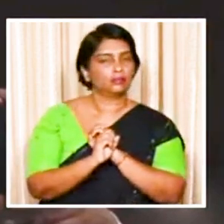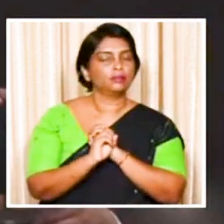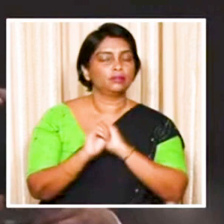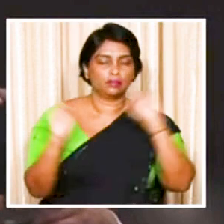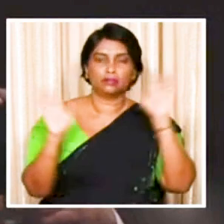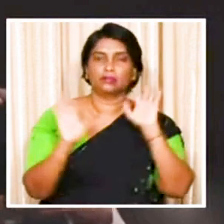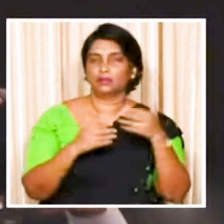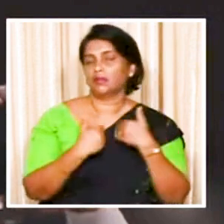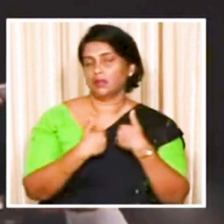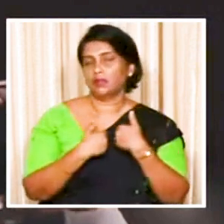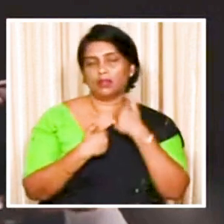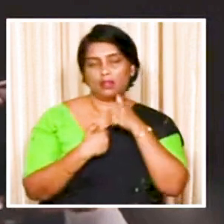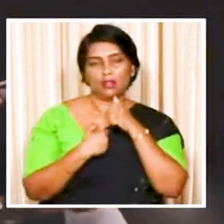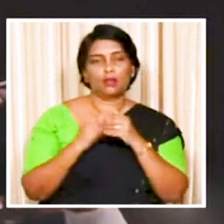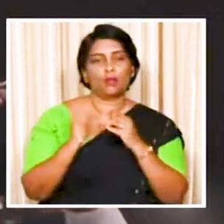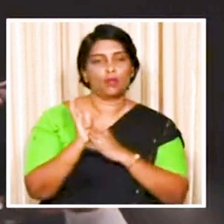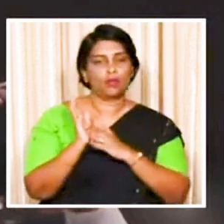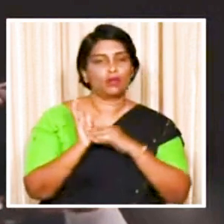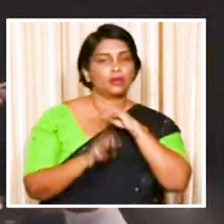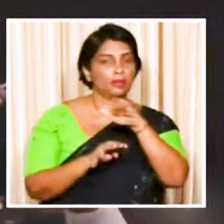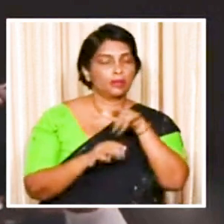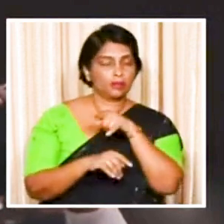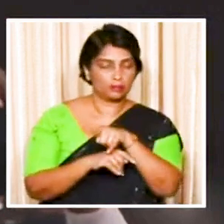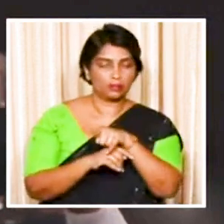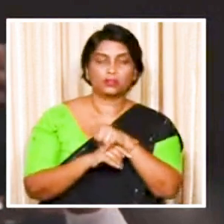புகைப்படங்களை முகநூலில் பதிவிட்டமை கடந்த